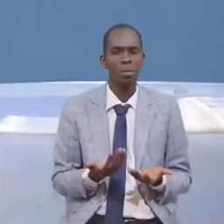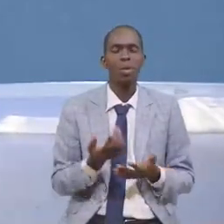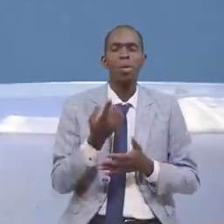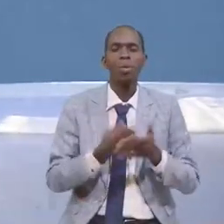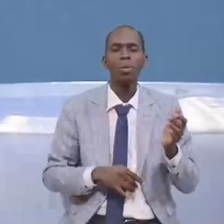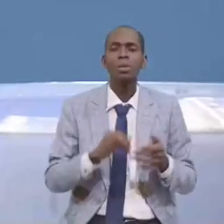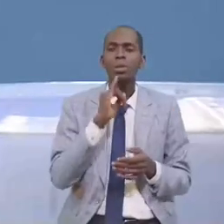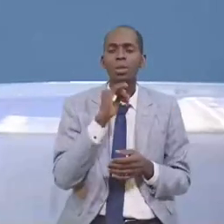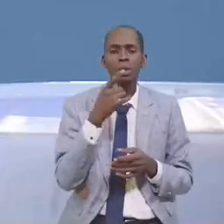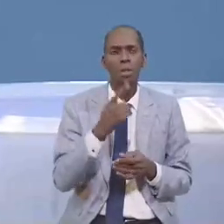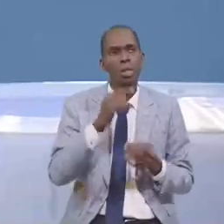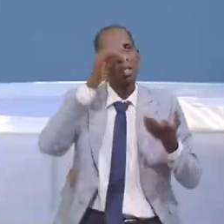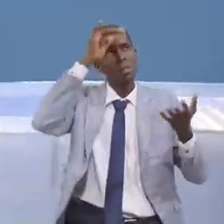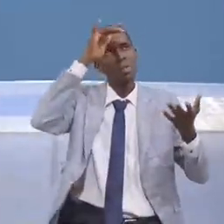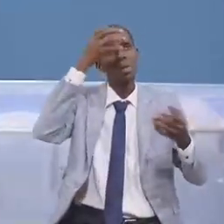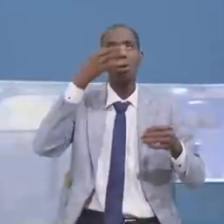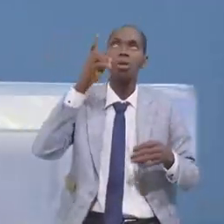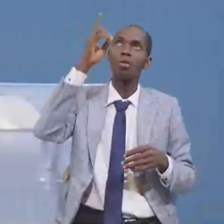Quelle est l'espérance de Dieu?